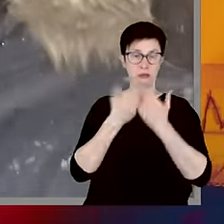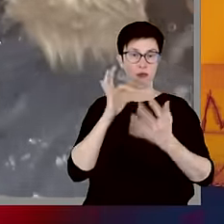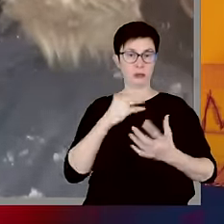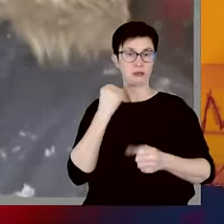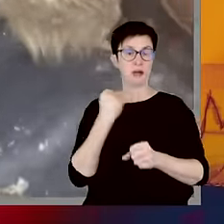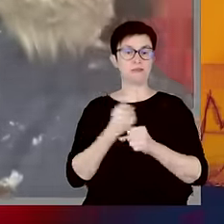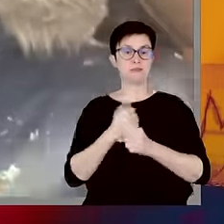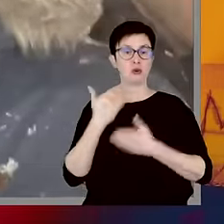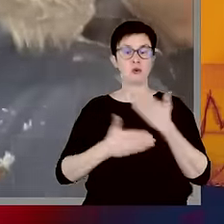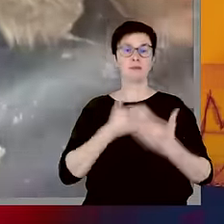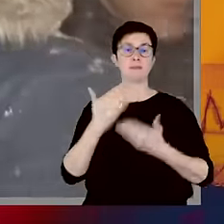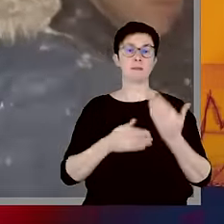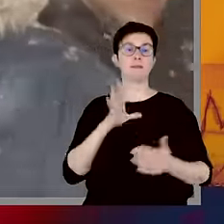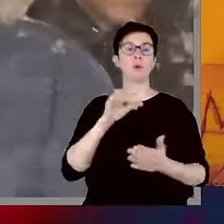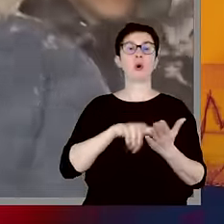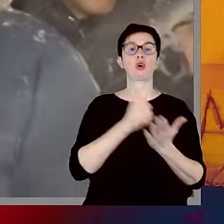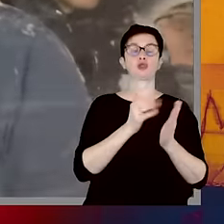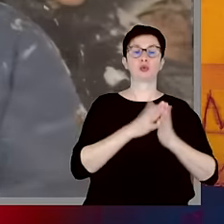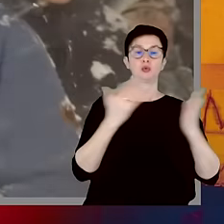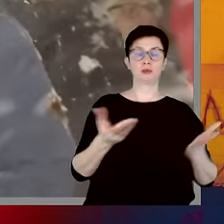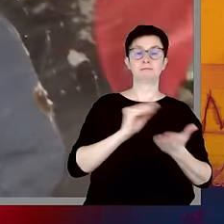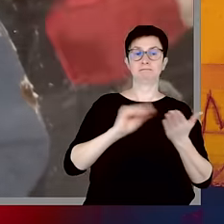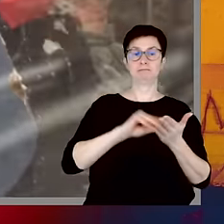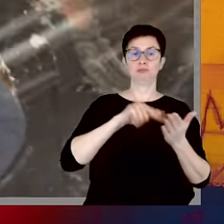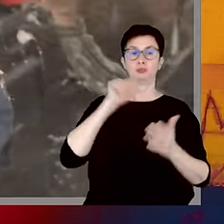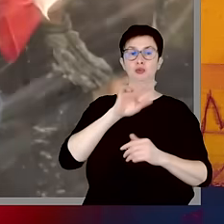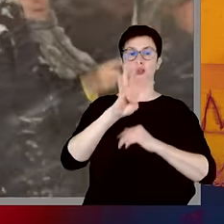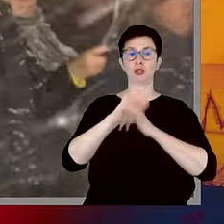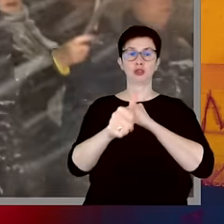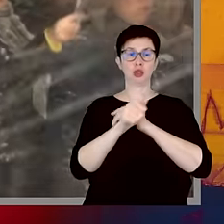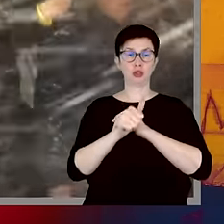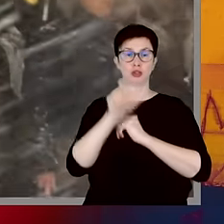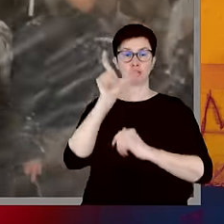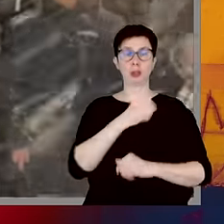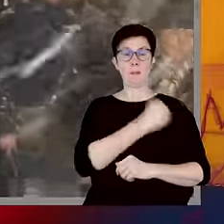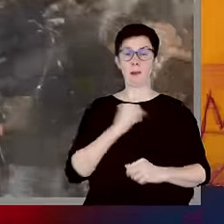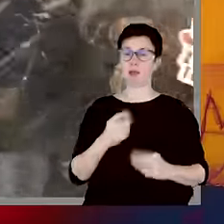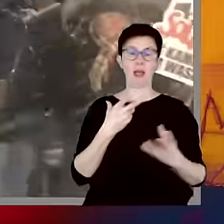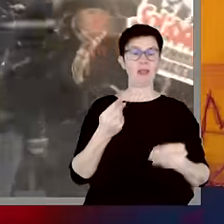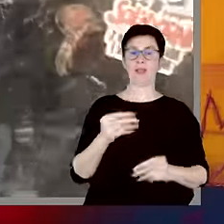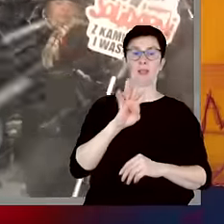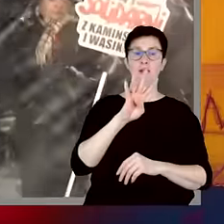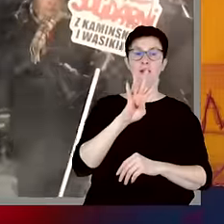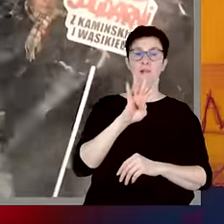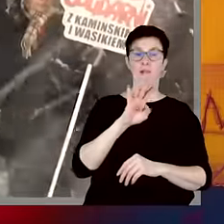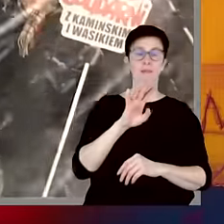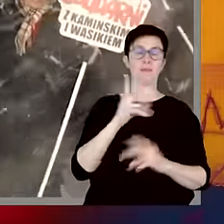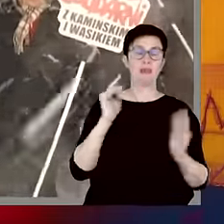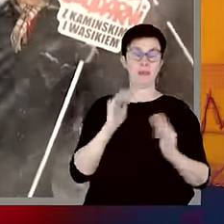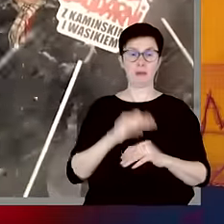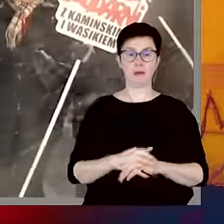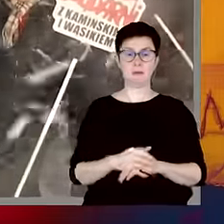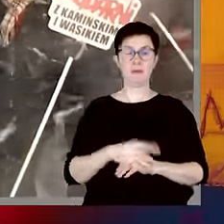konstytucja wyraźnie stwierdza, że Sejm składa się 460 no posłów, chciałam, a nie z, tak, 458. Chciałam przytoczyć rozdział